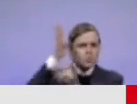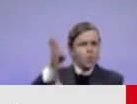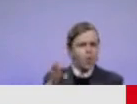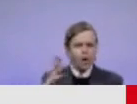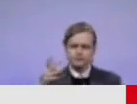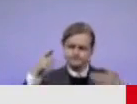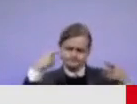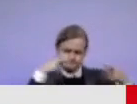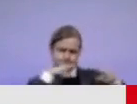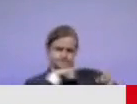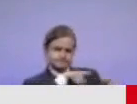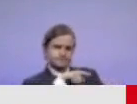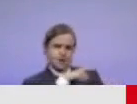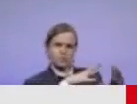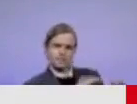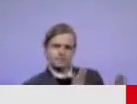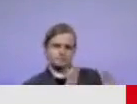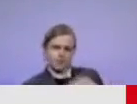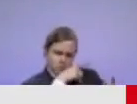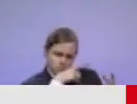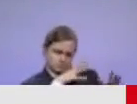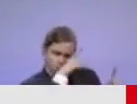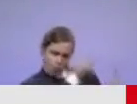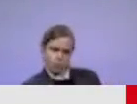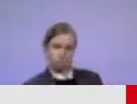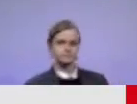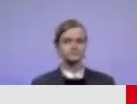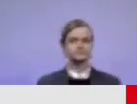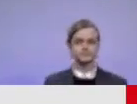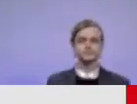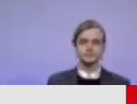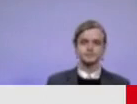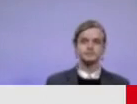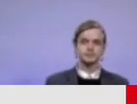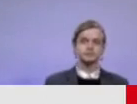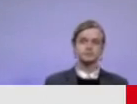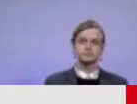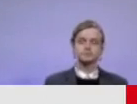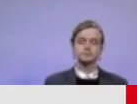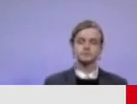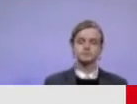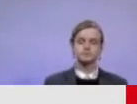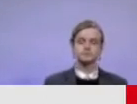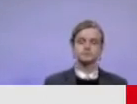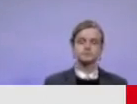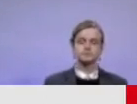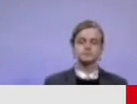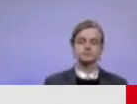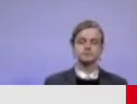motiv pentru care a fi liberal înseamnă a fi mereu în pas cu timpul. Mesajul nostru